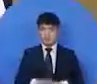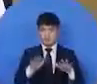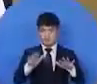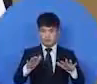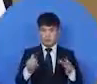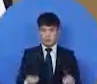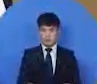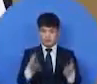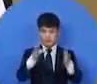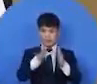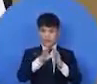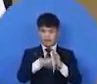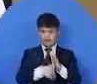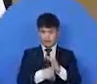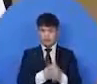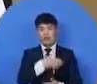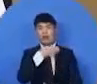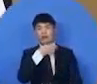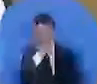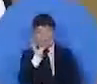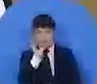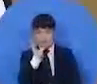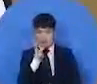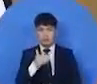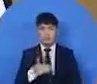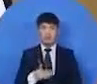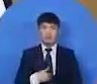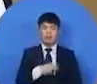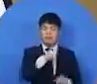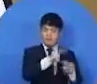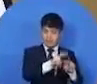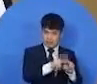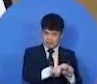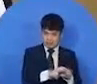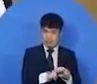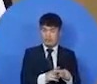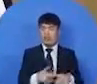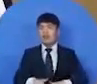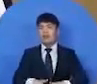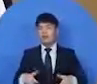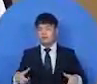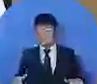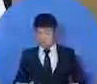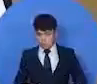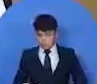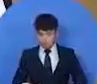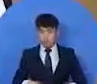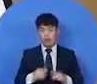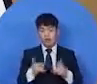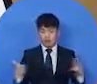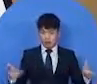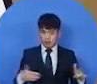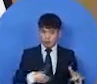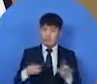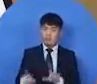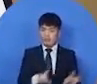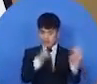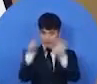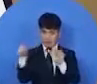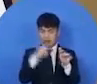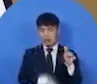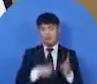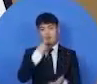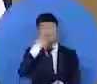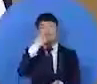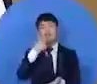이번 일상 속 요 실천 결의대회 는 어르신께 자리 양보하게 부모님 건강 체크 애들이 등 우리들이 일상